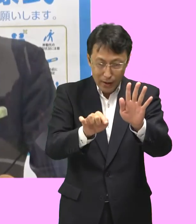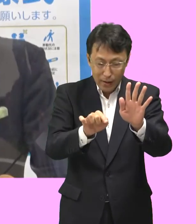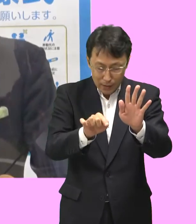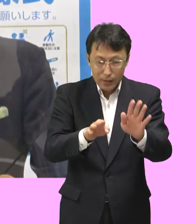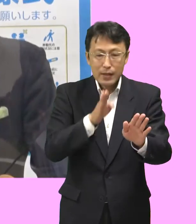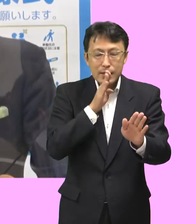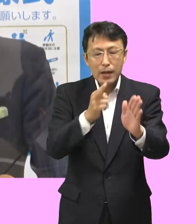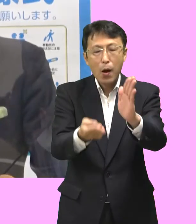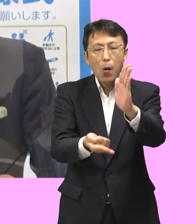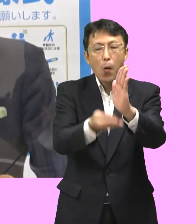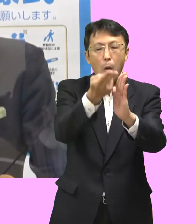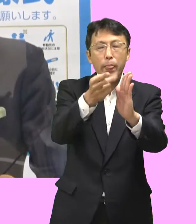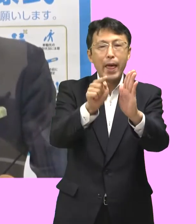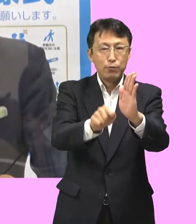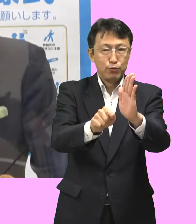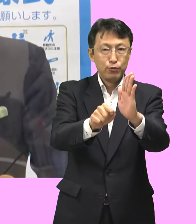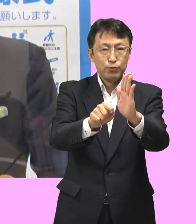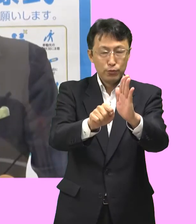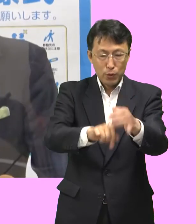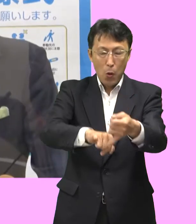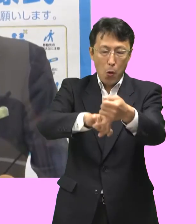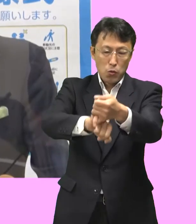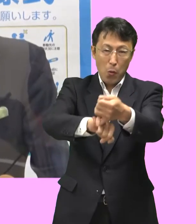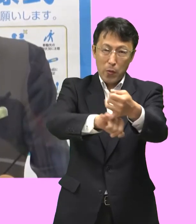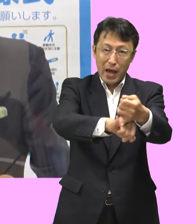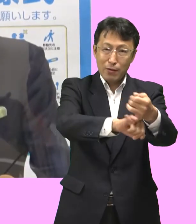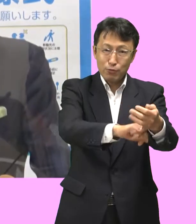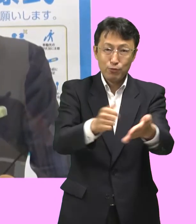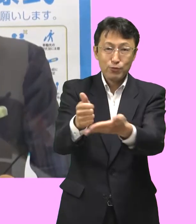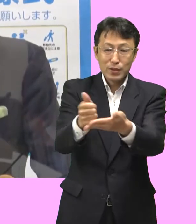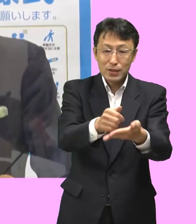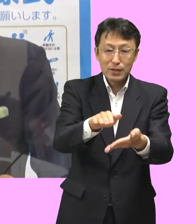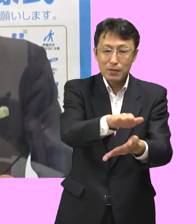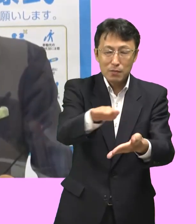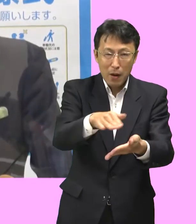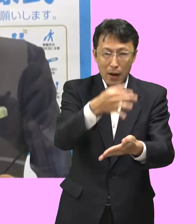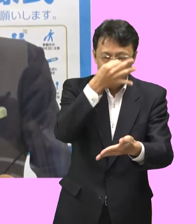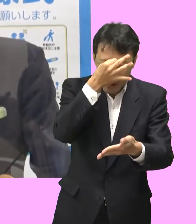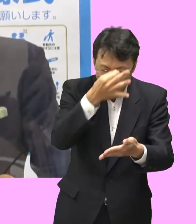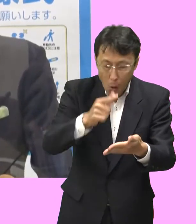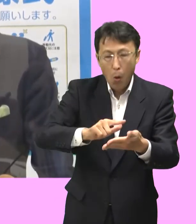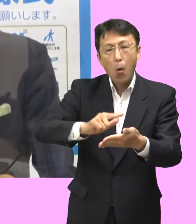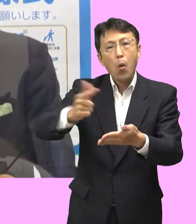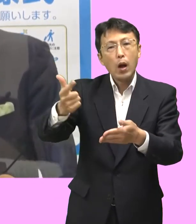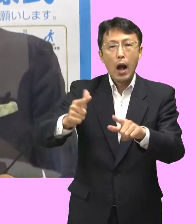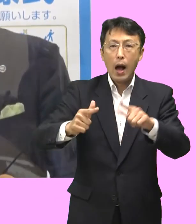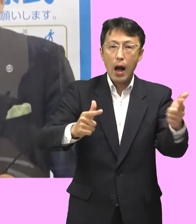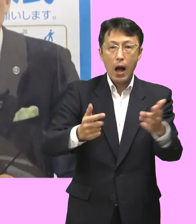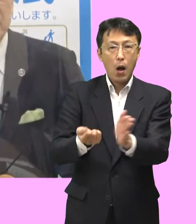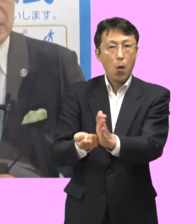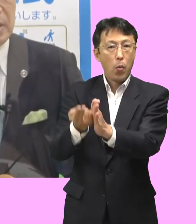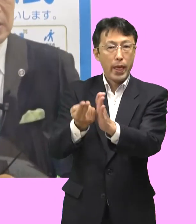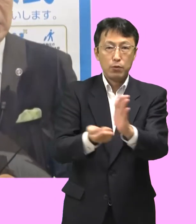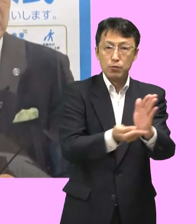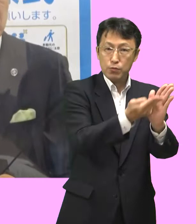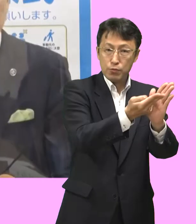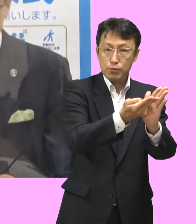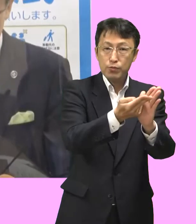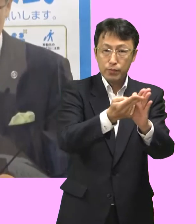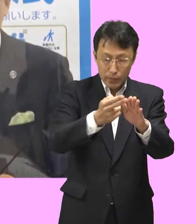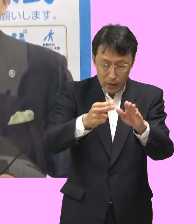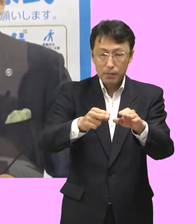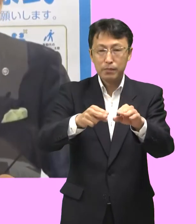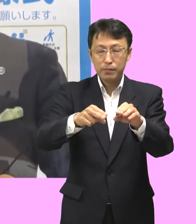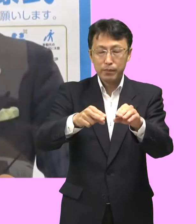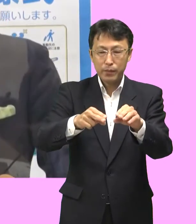ては、すでに市内の他の旅館の方に、移っていただくような、そのような、段取りを、されており